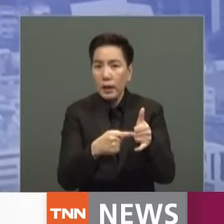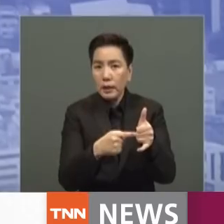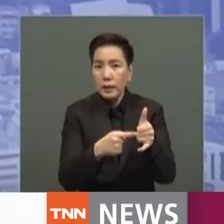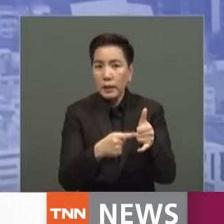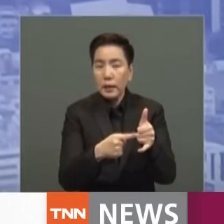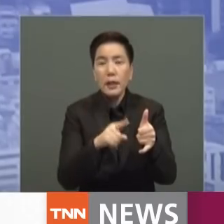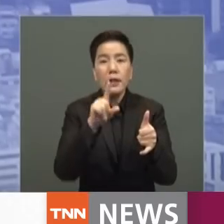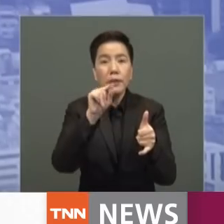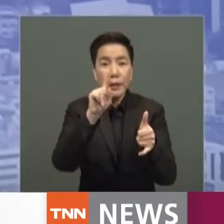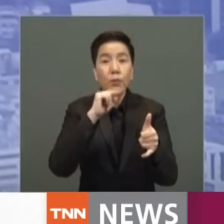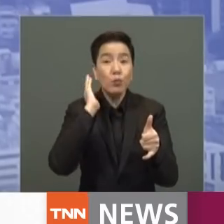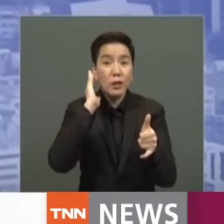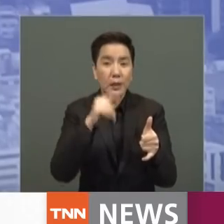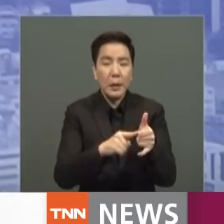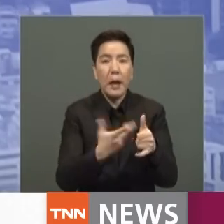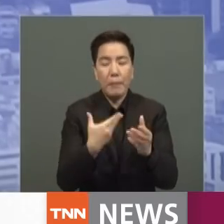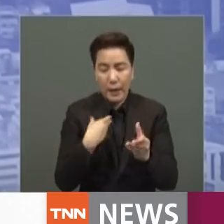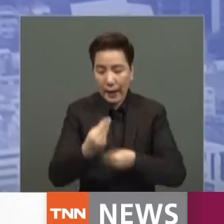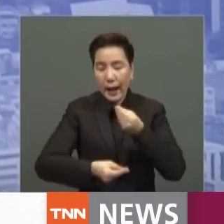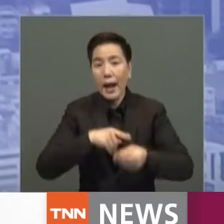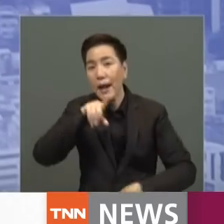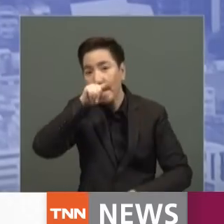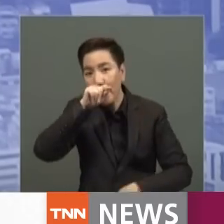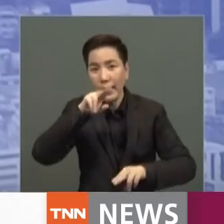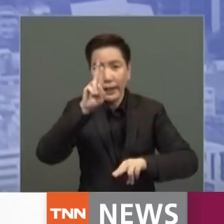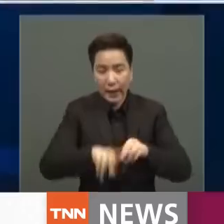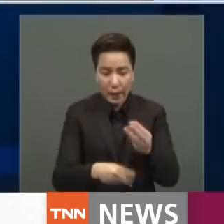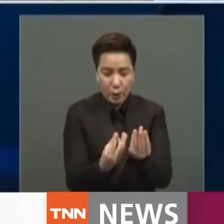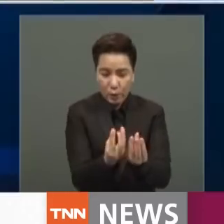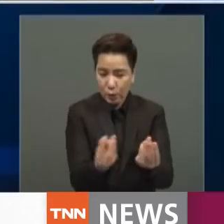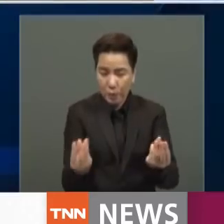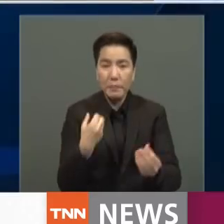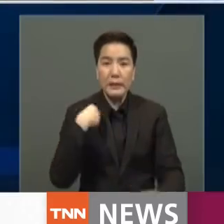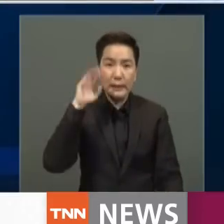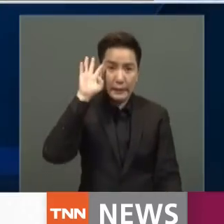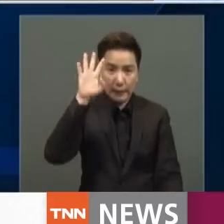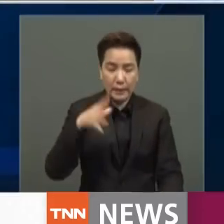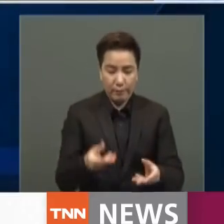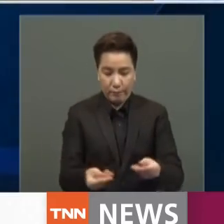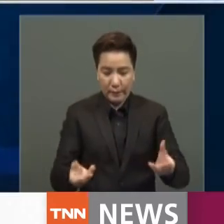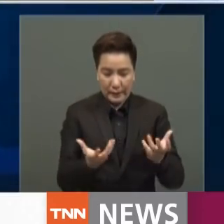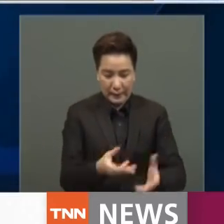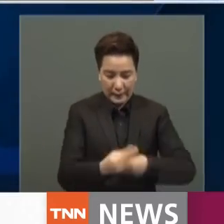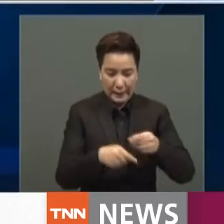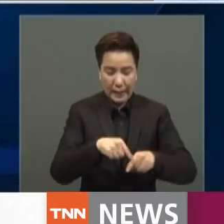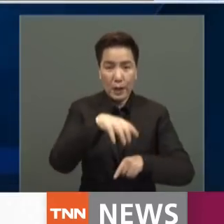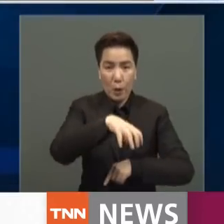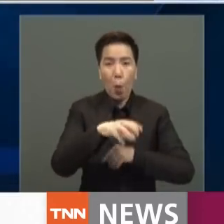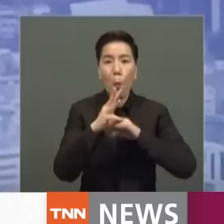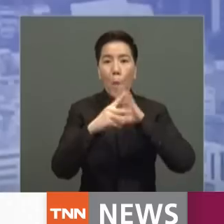ยท่านแรกเนี่ยนะคะก็มีแผงขายไก่และไข่ไก่อยู่4แผงด้วยกันในตลาดแรกก็คือตลาด